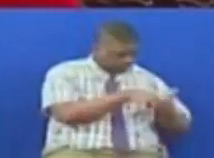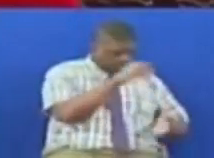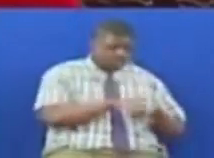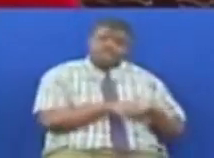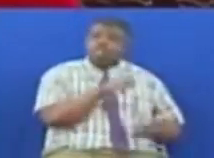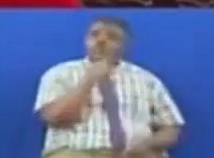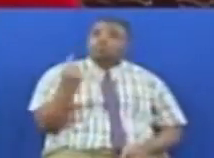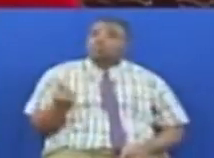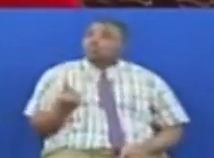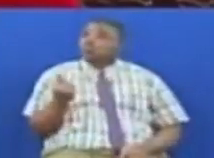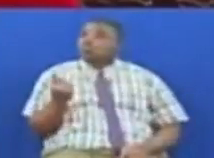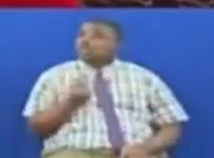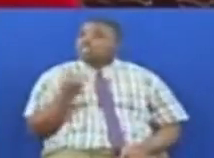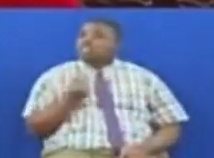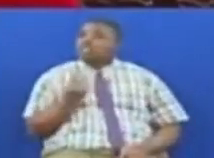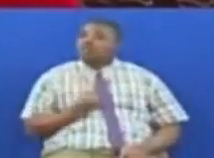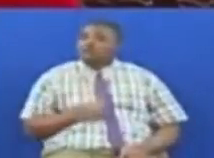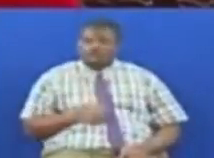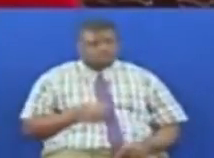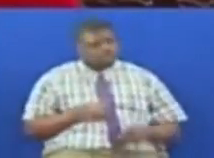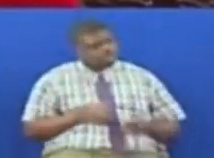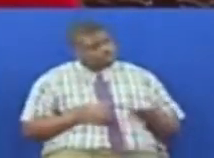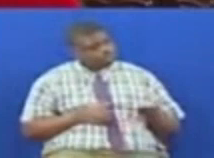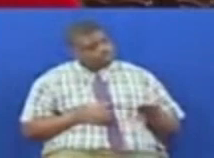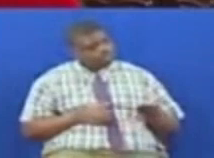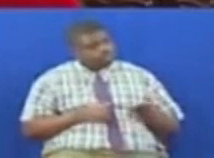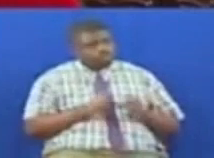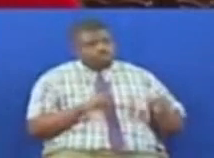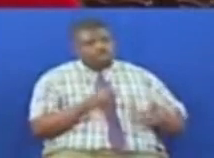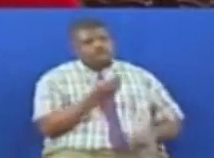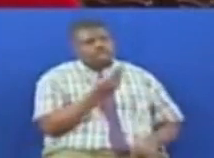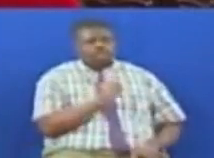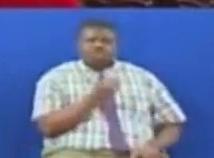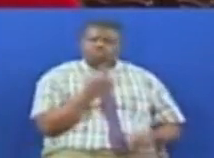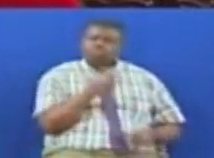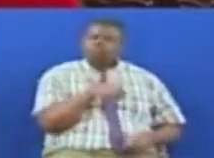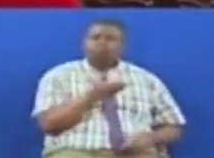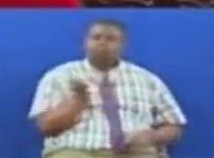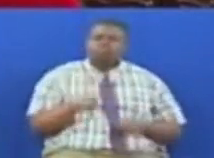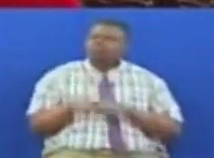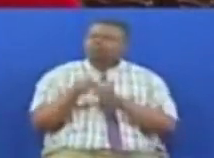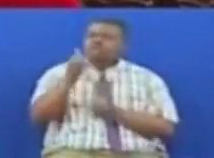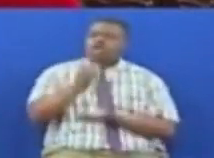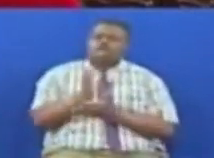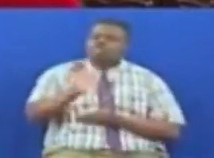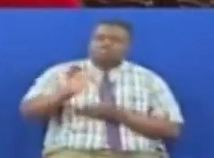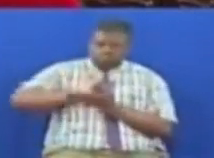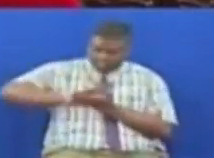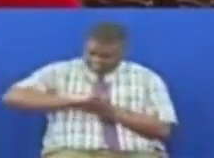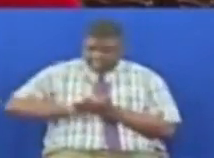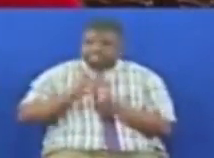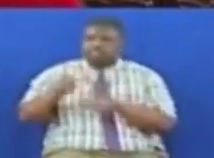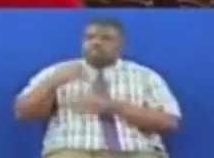umma, ibara 30 ibara ndogo ya 3 nazungumzia msingi wa mtu yeyote kufungua shauri kwa sababu ya uvunjifu wa haki zake za msingi ambazo zipo